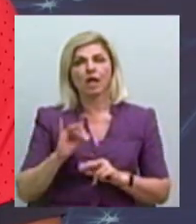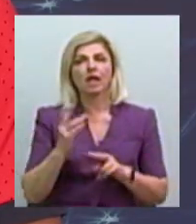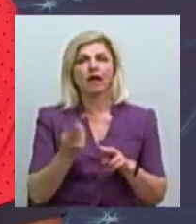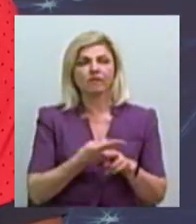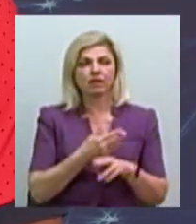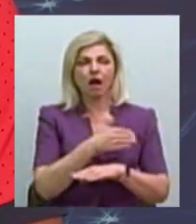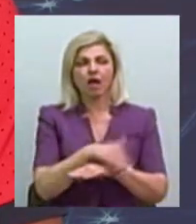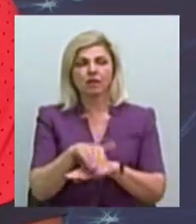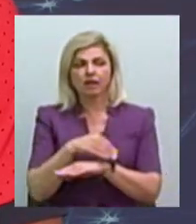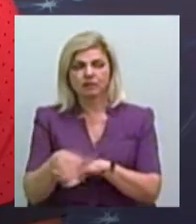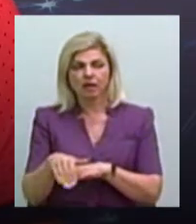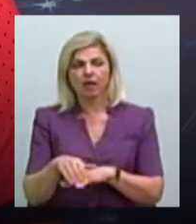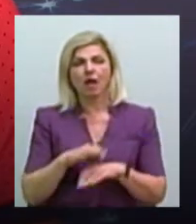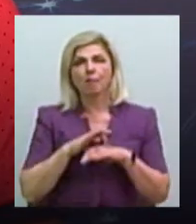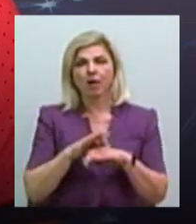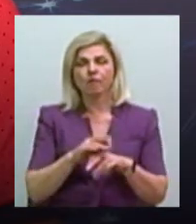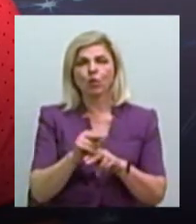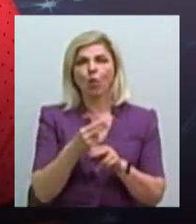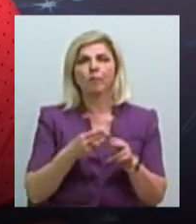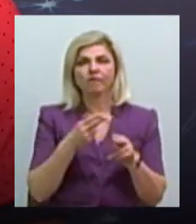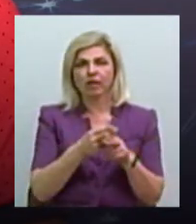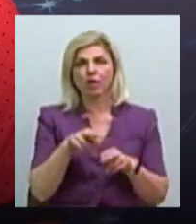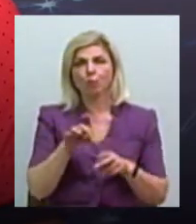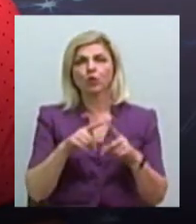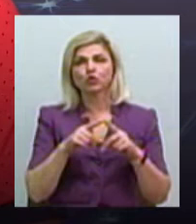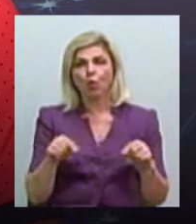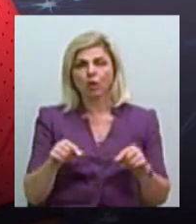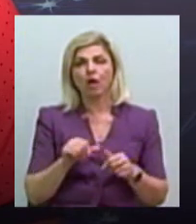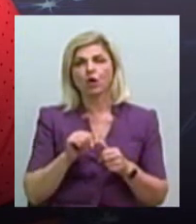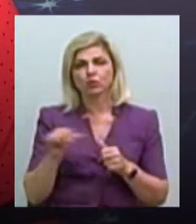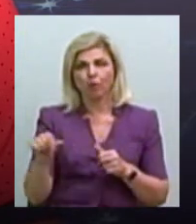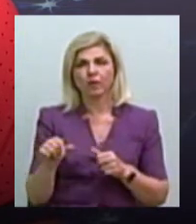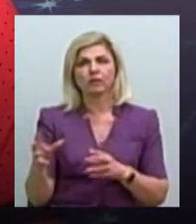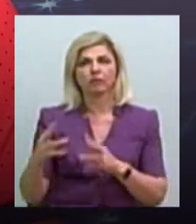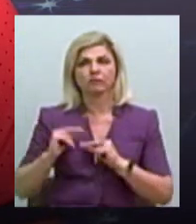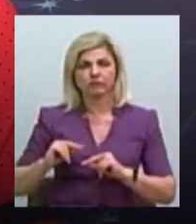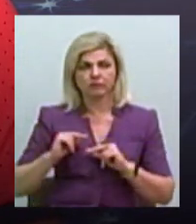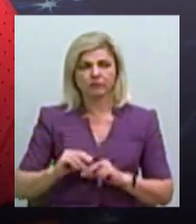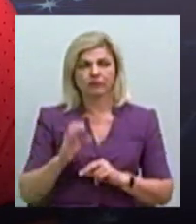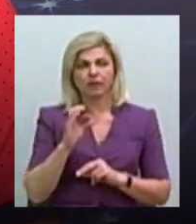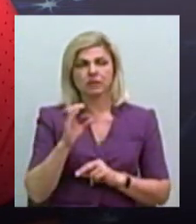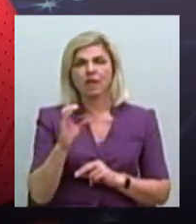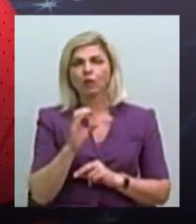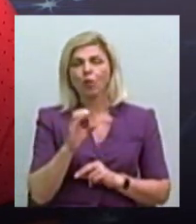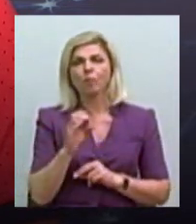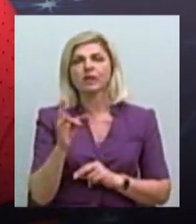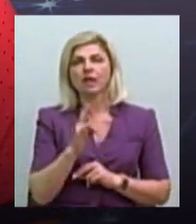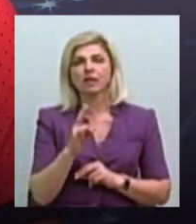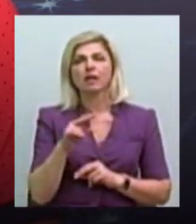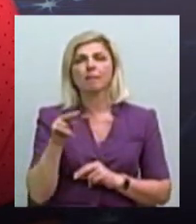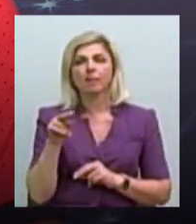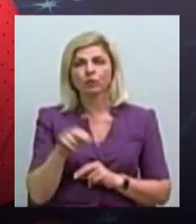адреса, проводили профилактики по школам. Особенно очень мы тесно сотрудничаем с Сологубом Виталием Петровичем, который приглашает